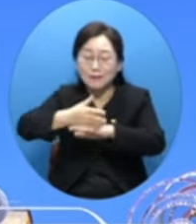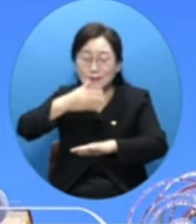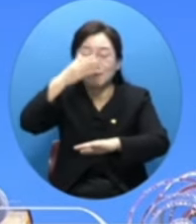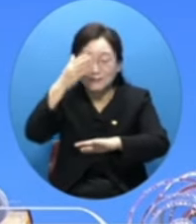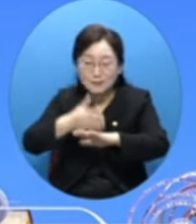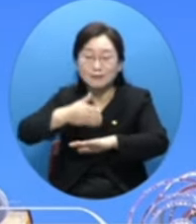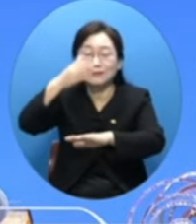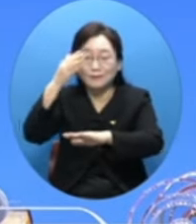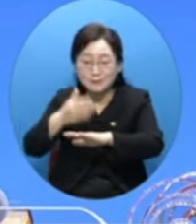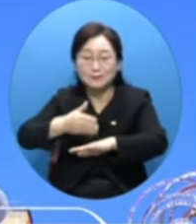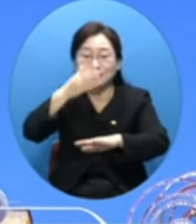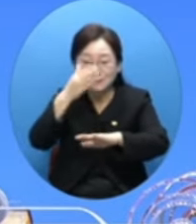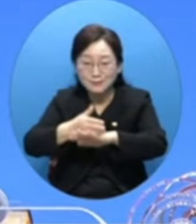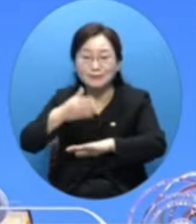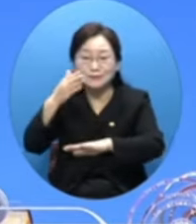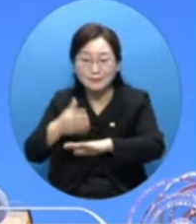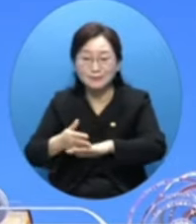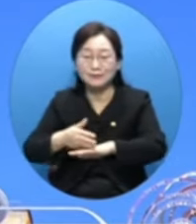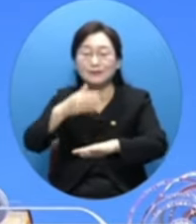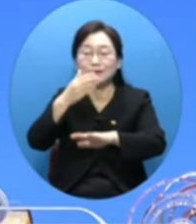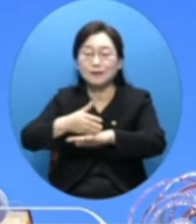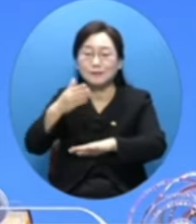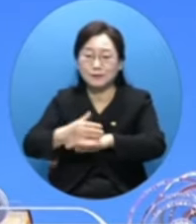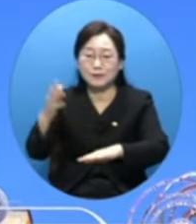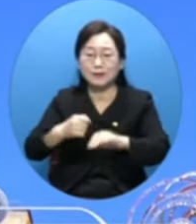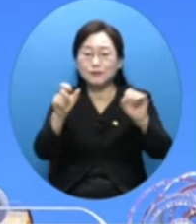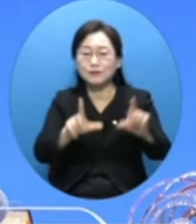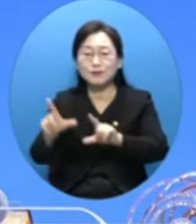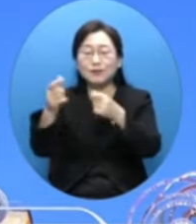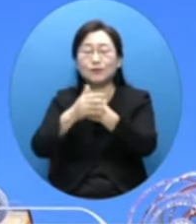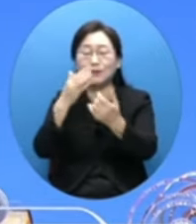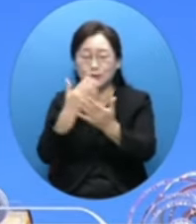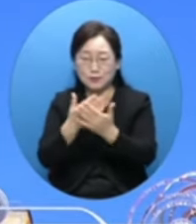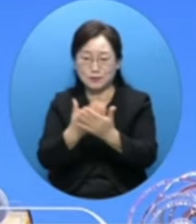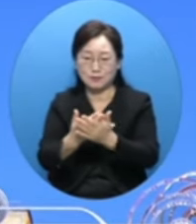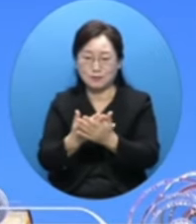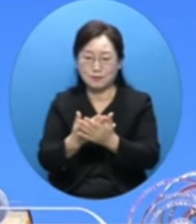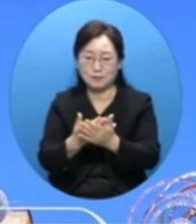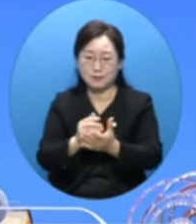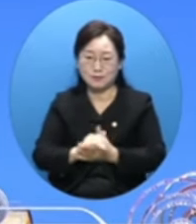감사합니다, 감사합니다, 감사합니다, 감사의 삶을 살게 하여 주시옵소서.